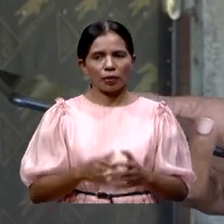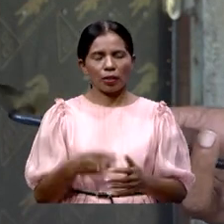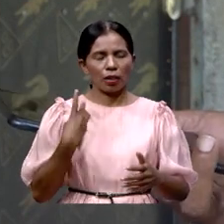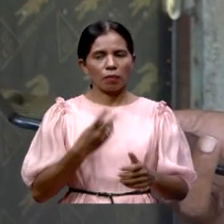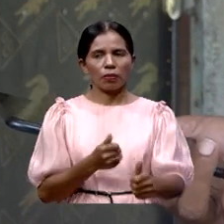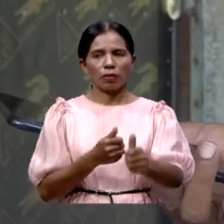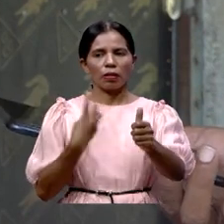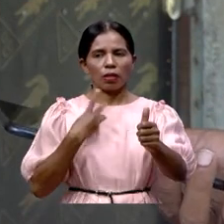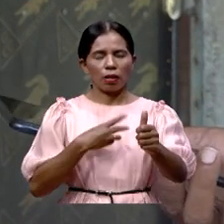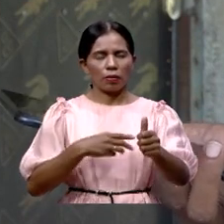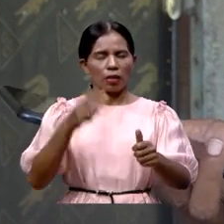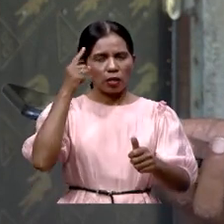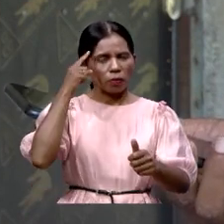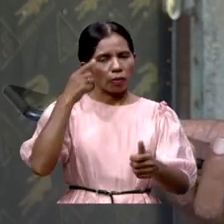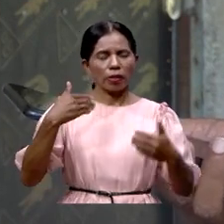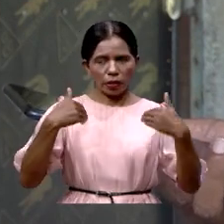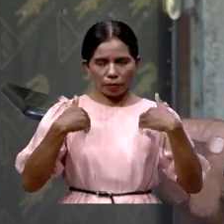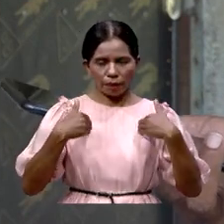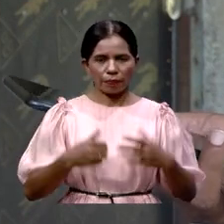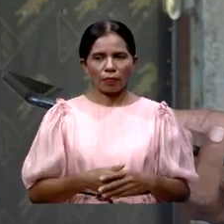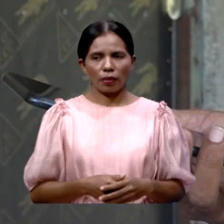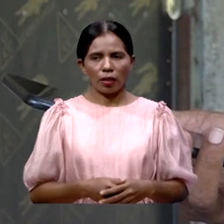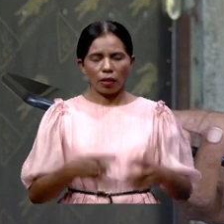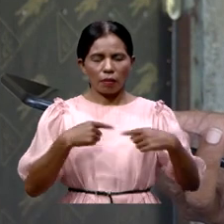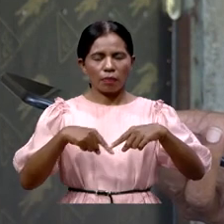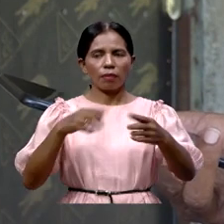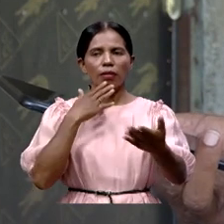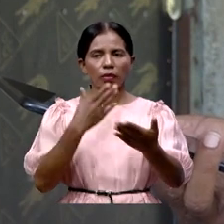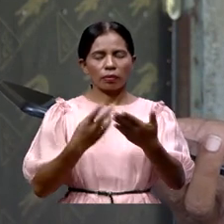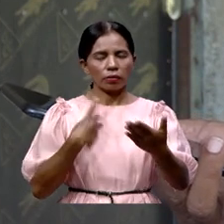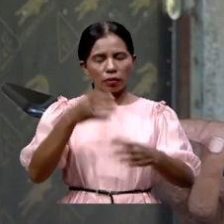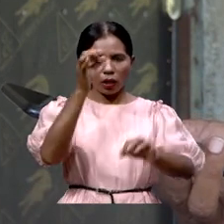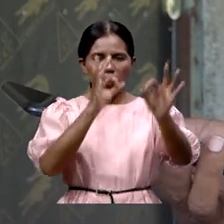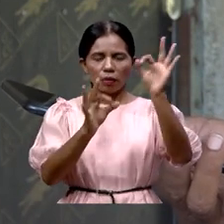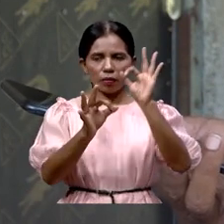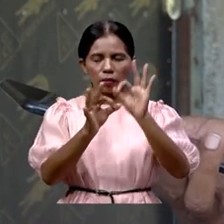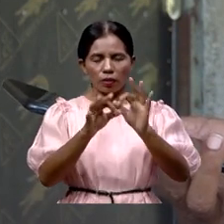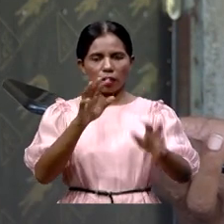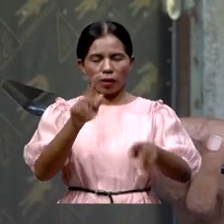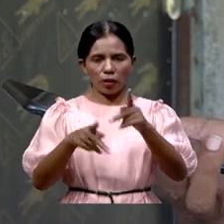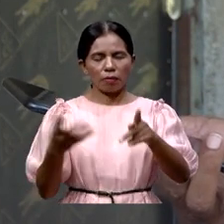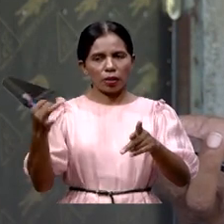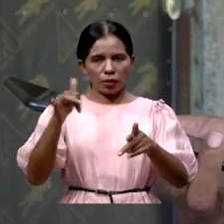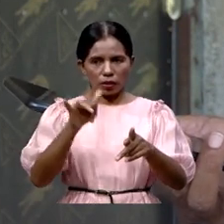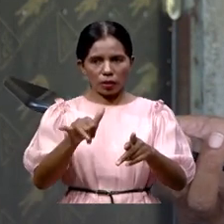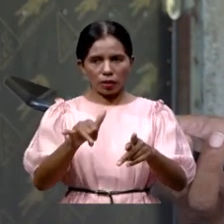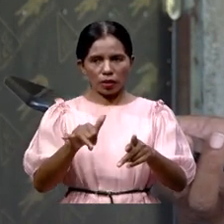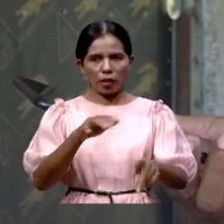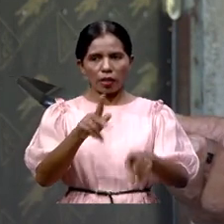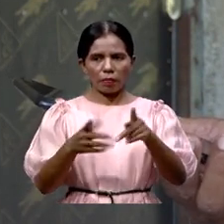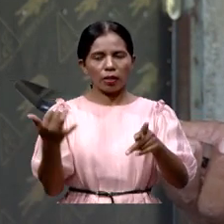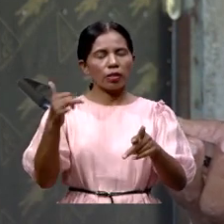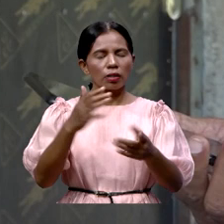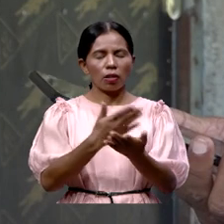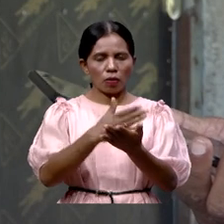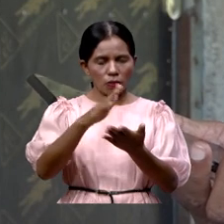rit ami feeling nibi makia. Feeling nibi makia bafali kualidade ami fear ba konsumidoris ki ami nia konsumidoris hola nibi